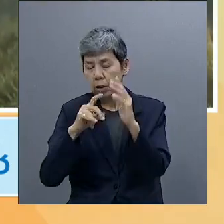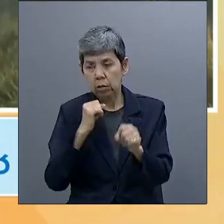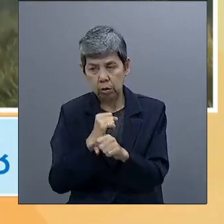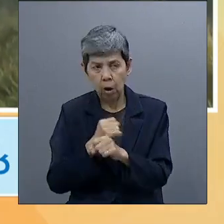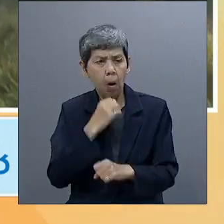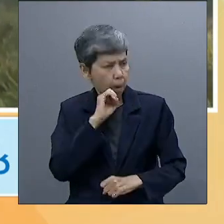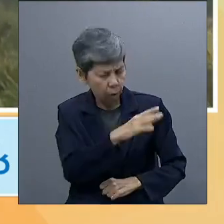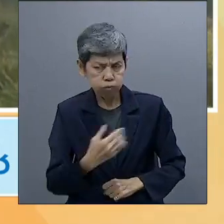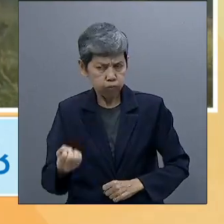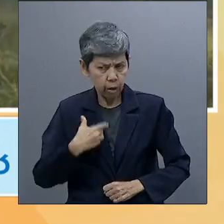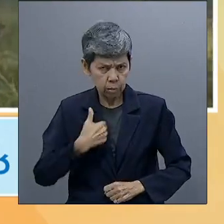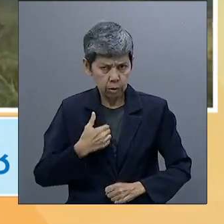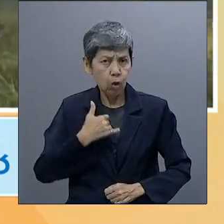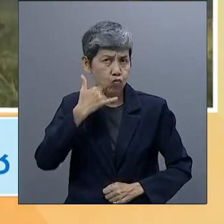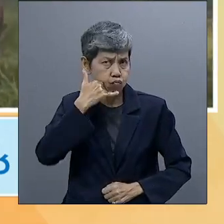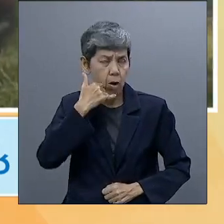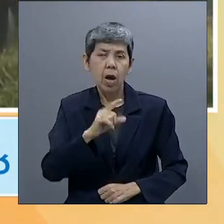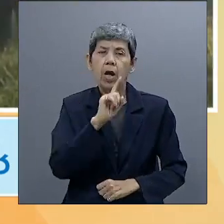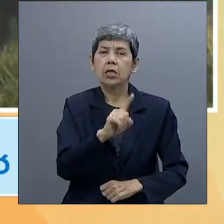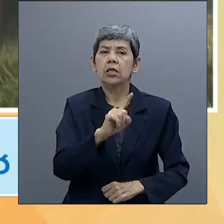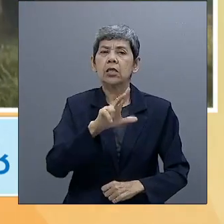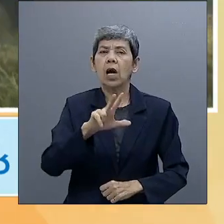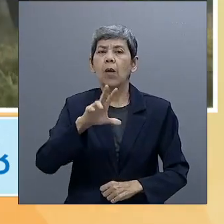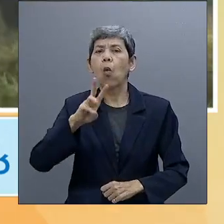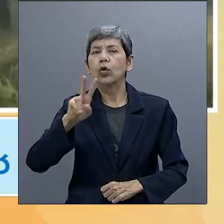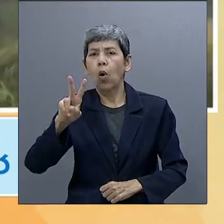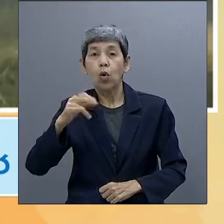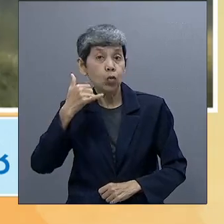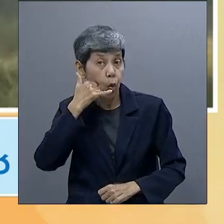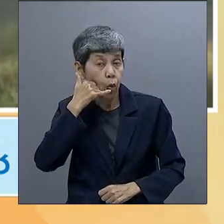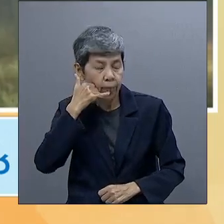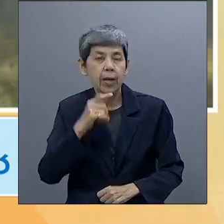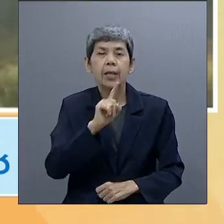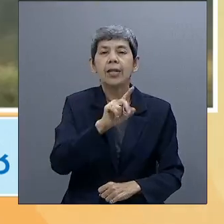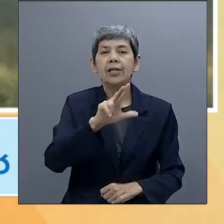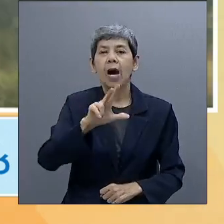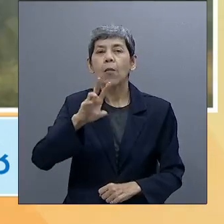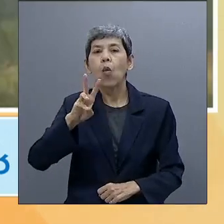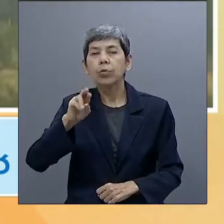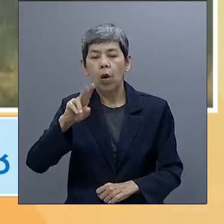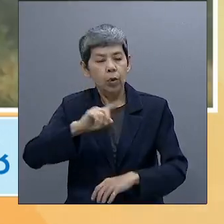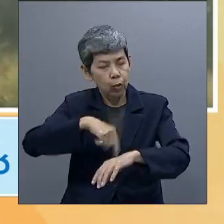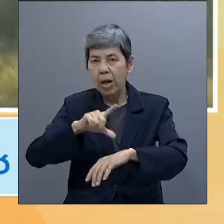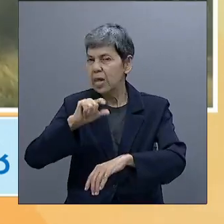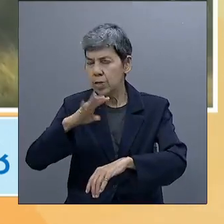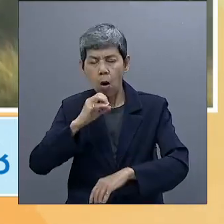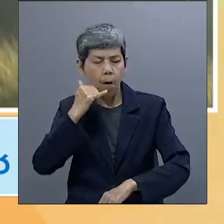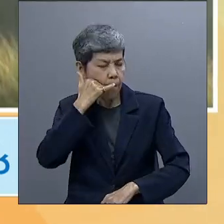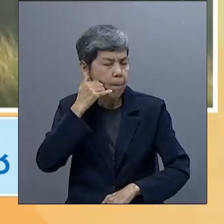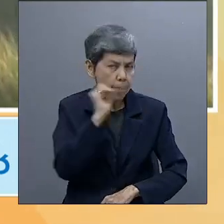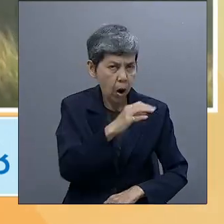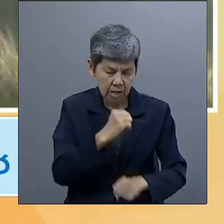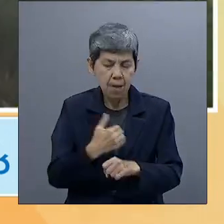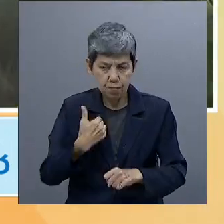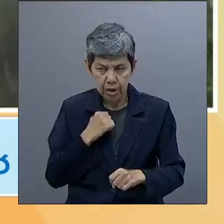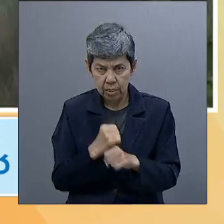แจ้งมาได้เลยนะคะที่สายด่วน1362สายด่วน1362ได้ตลอด24ชั่วโมงเลยนะคะซึ่งตอนนี้เขามี